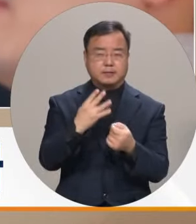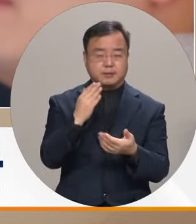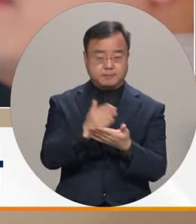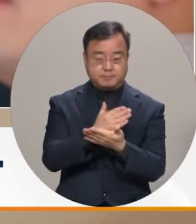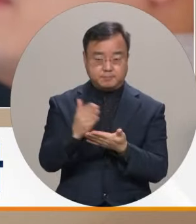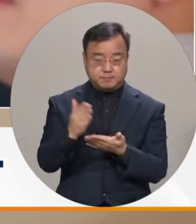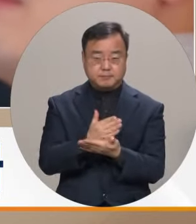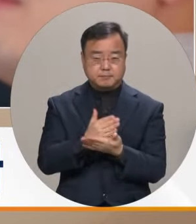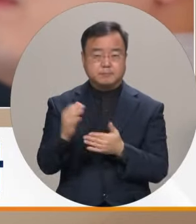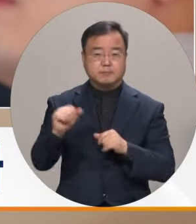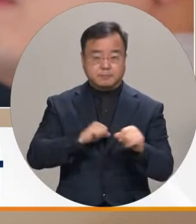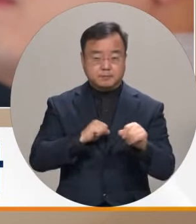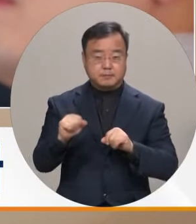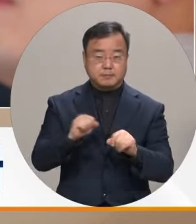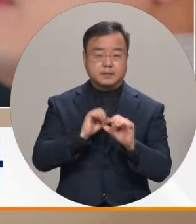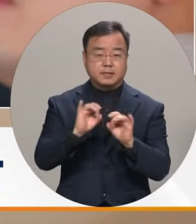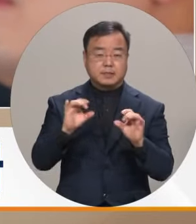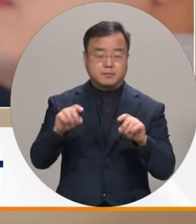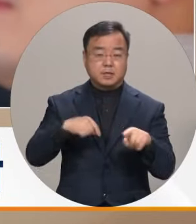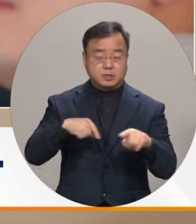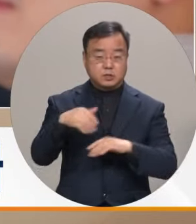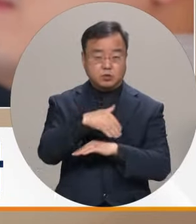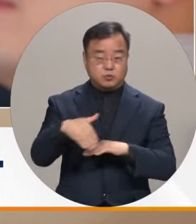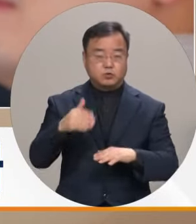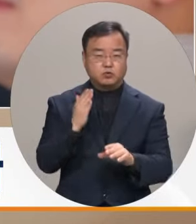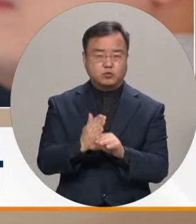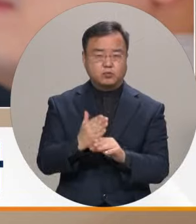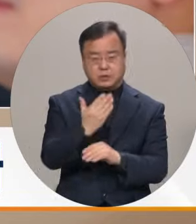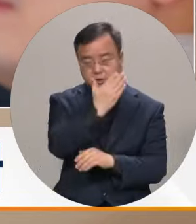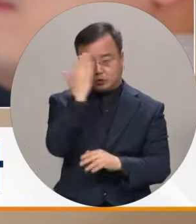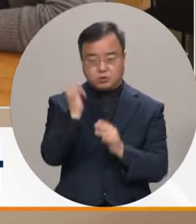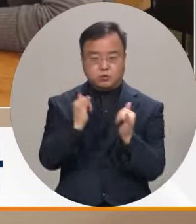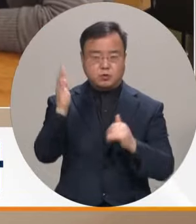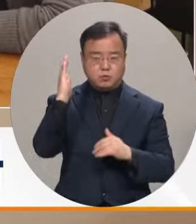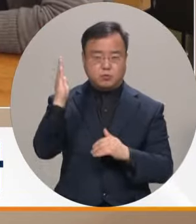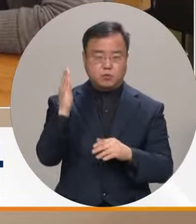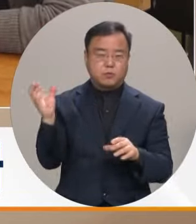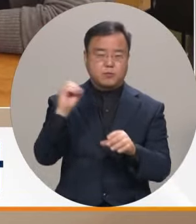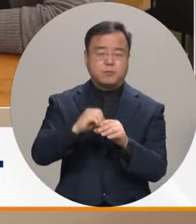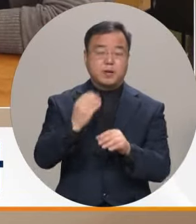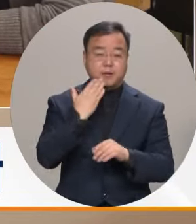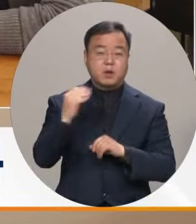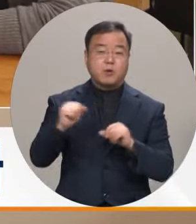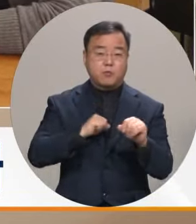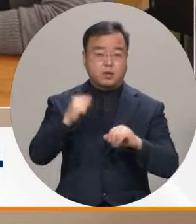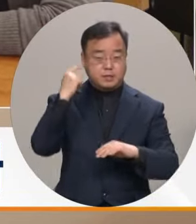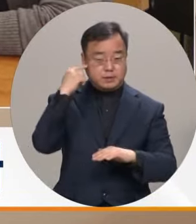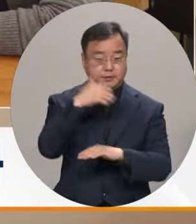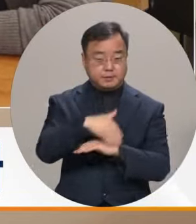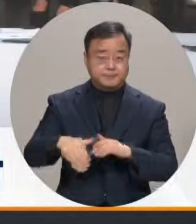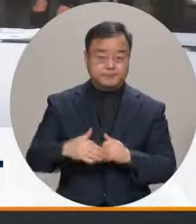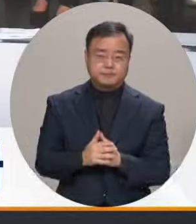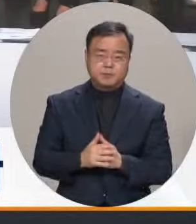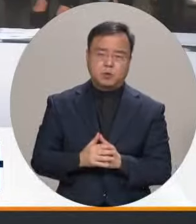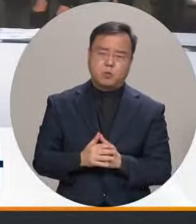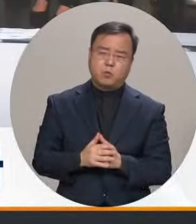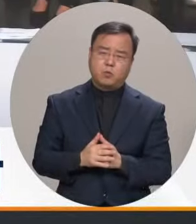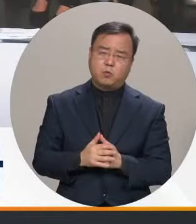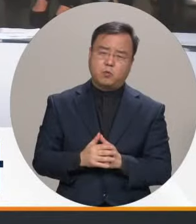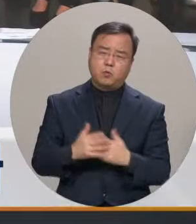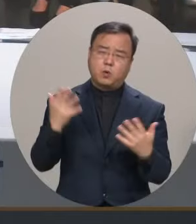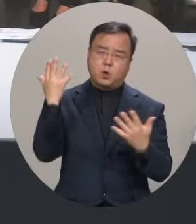나뉘어 환경 분야 정책 과정에서 청년의 목소리가 당길 수 있도록 활동할 예정입니다네 막연하게 환경